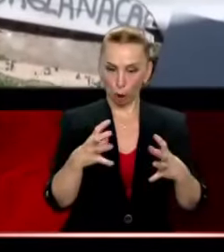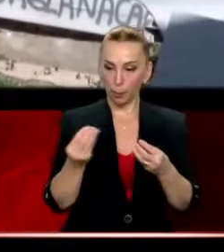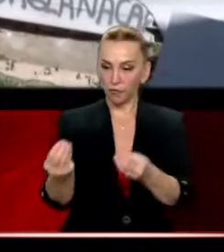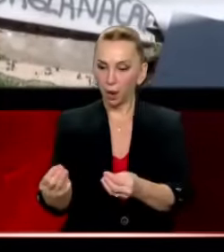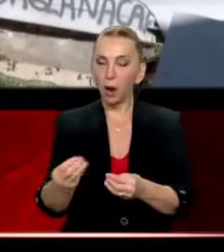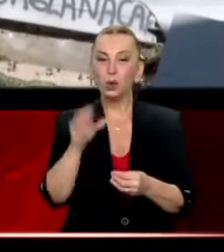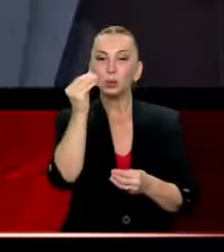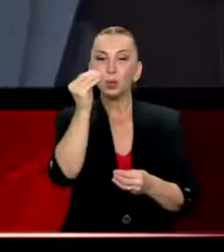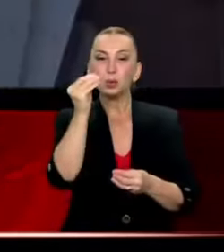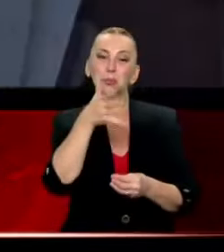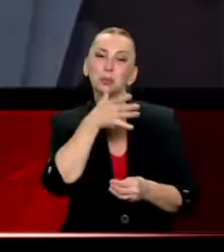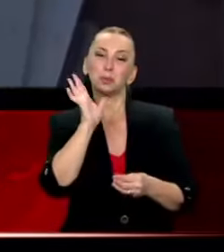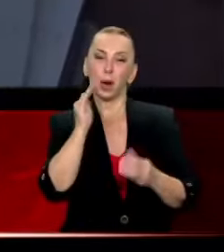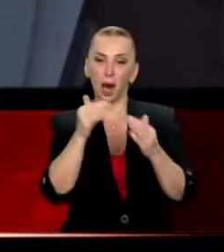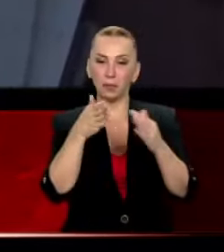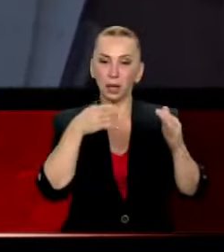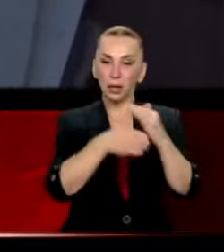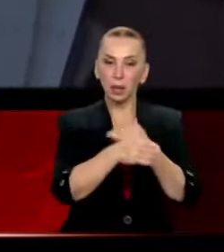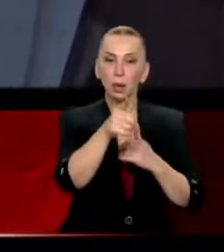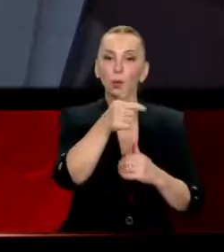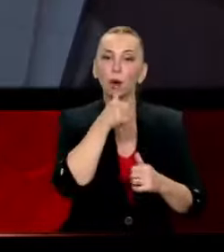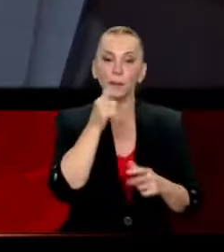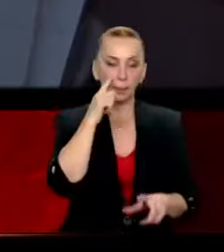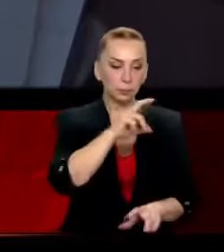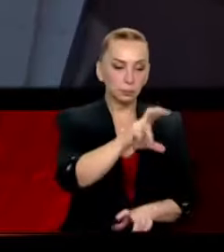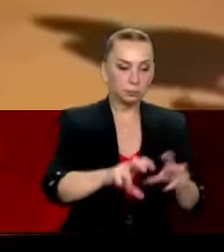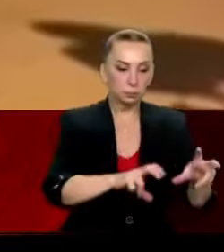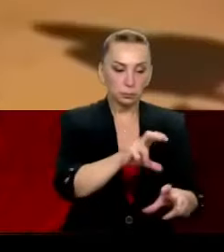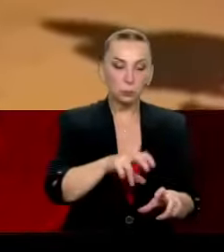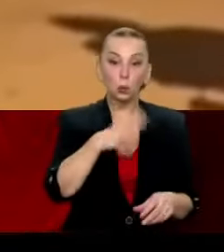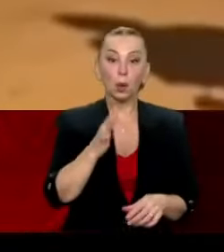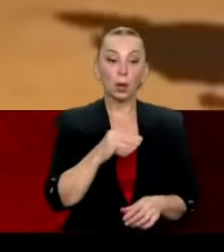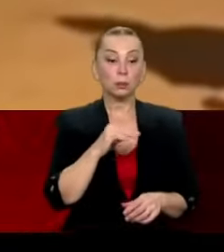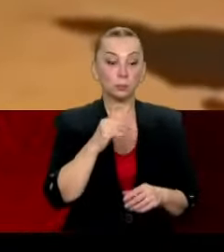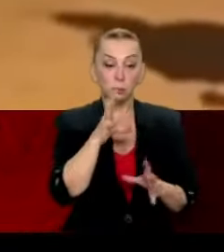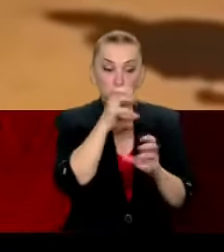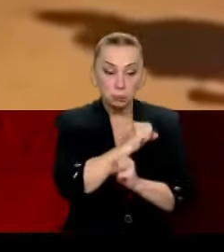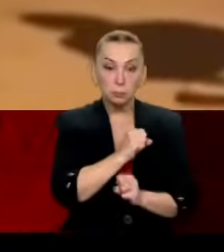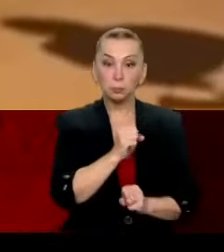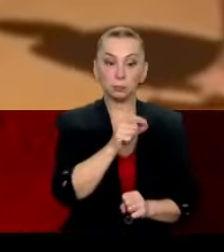bulundu. Ardından kimseye söylememesi için çocuğu korkutup tehdit etti.